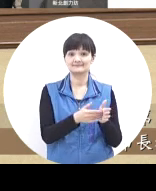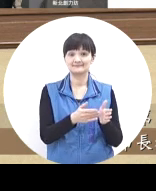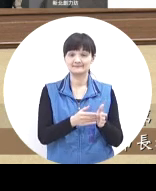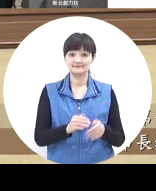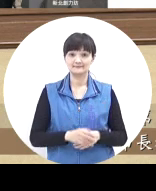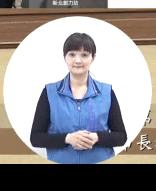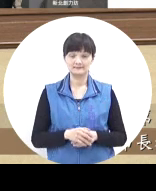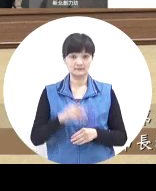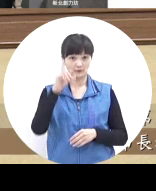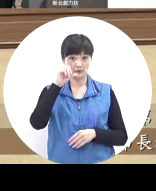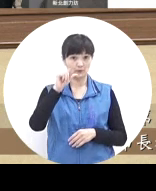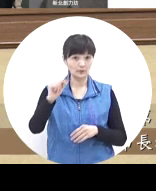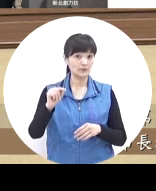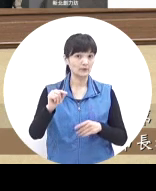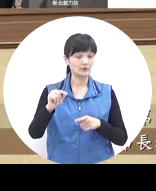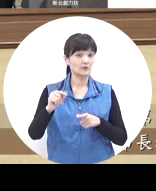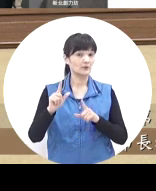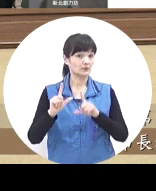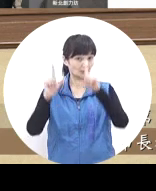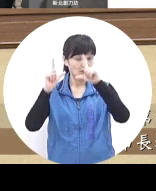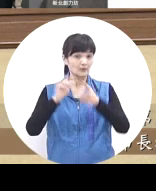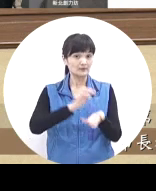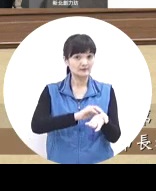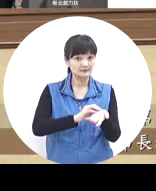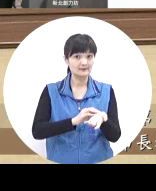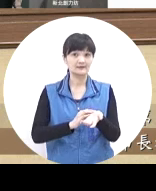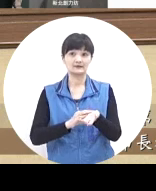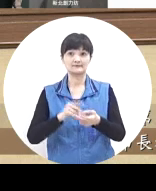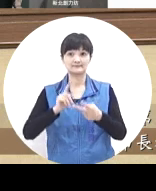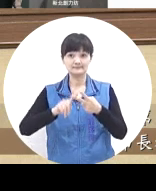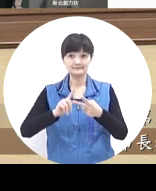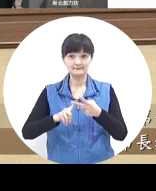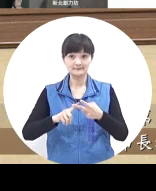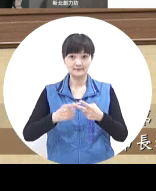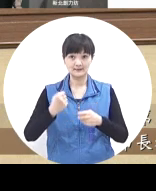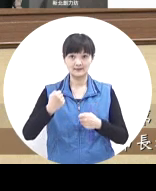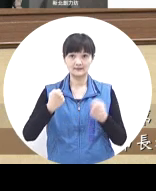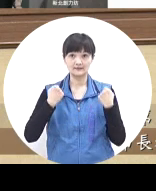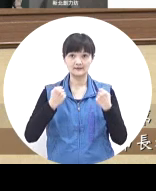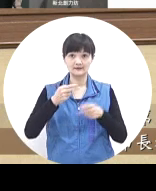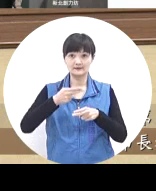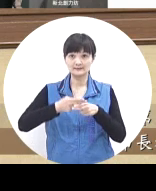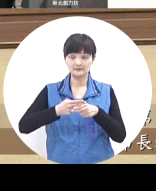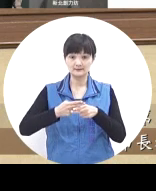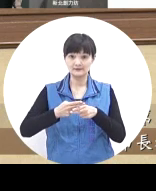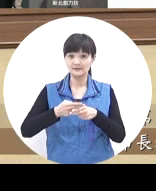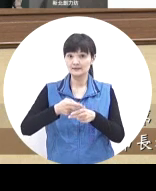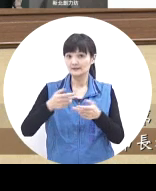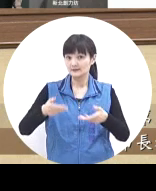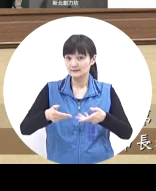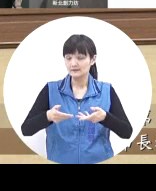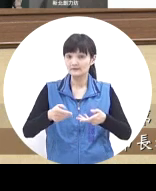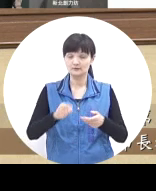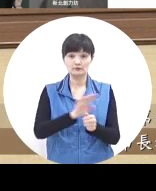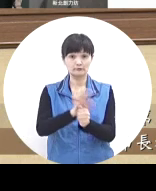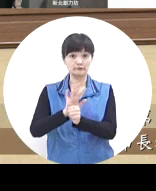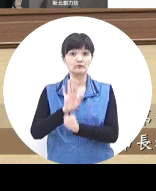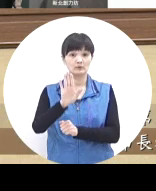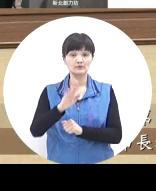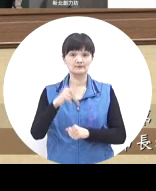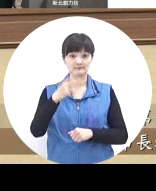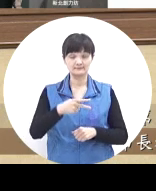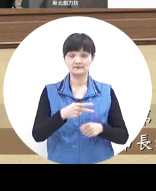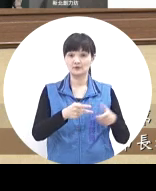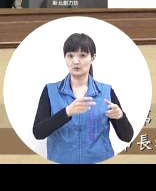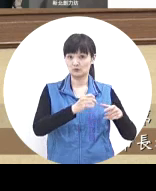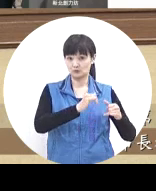远东医疗以及义信医疗都有提供相对的服务，并透过社会住宅跟工业区的立